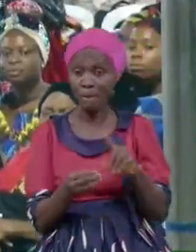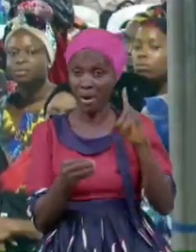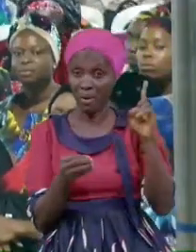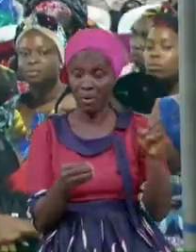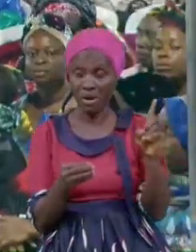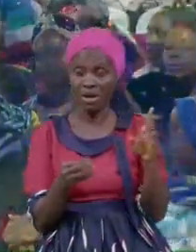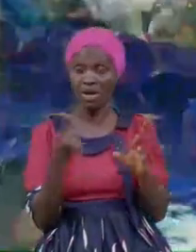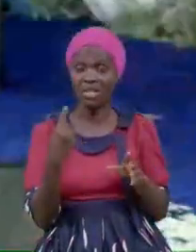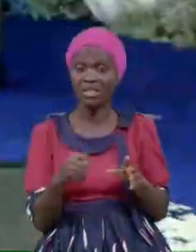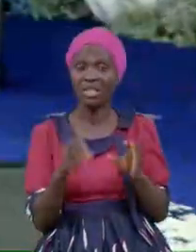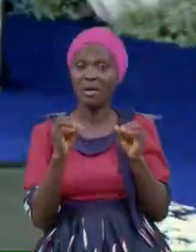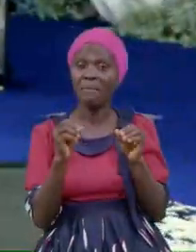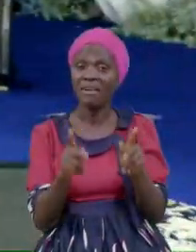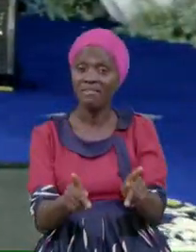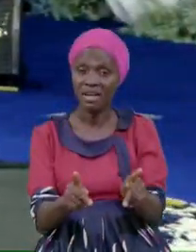Le